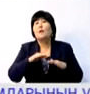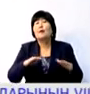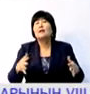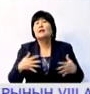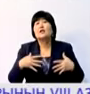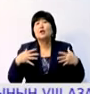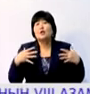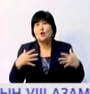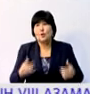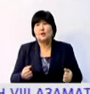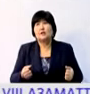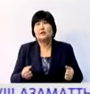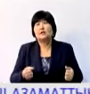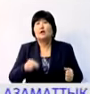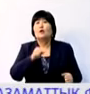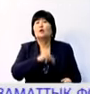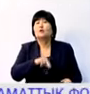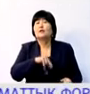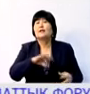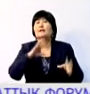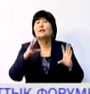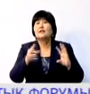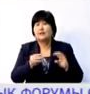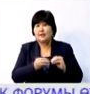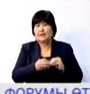денсаулығы, жұмыстардың нәтижелілігі,